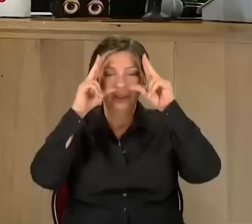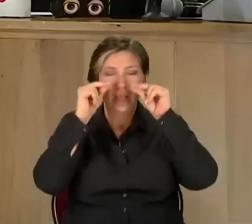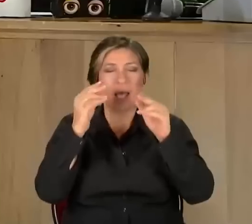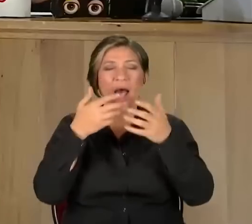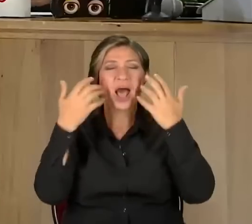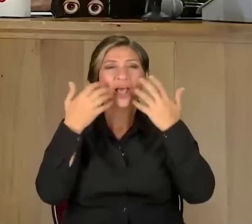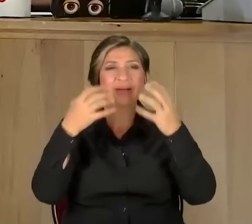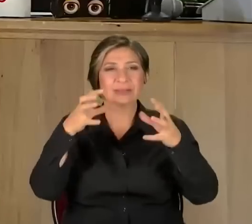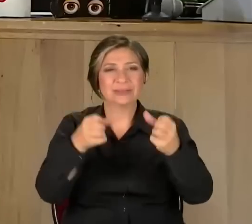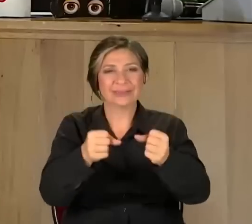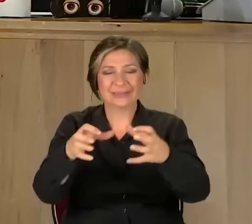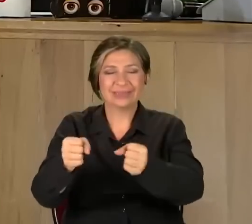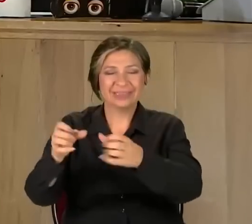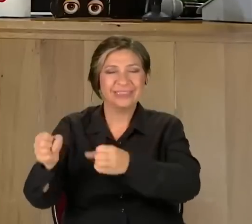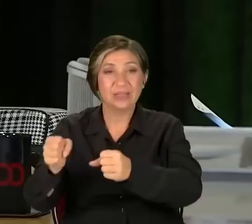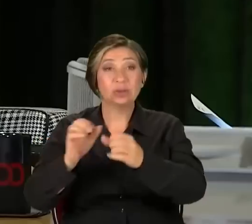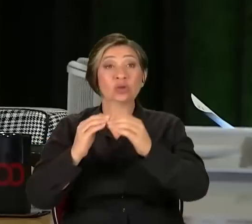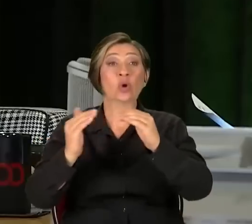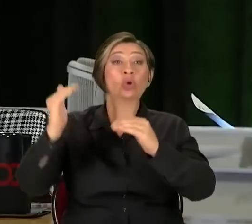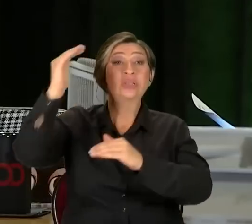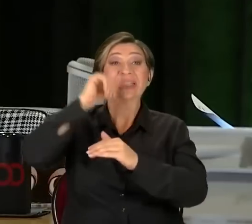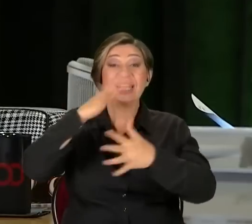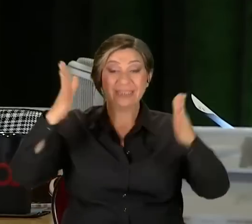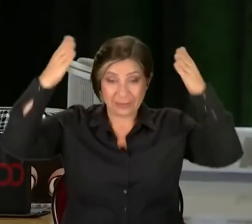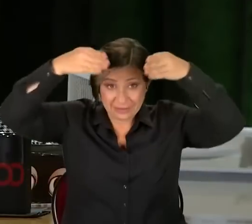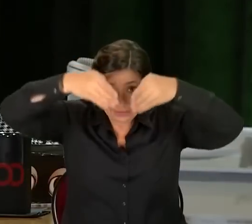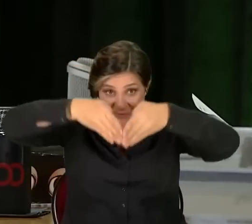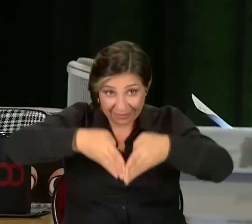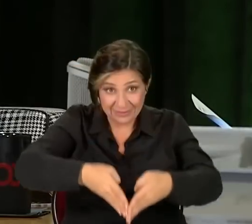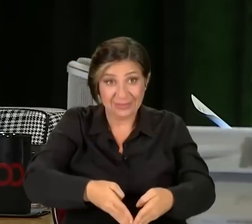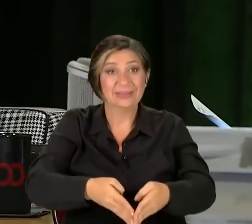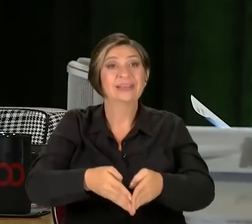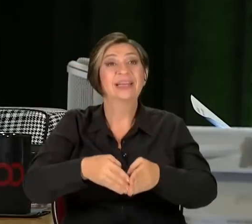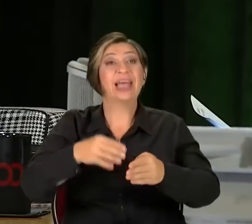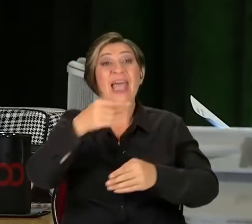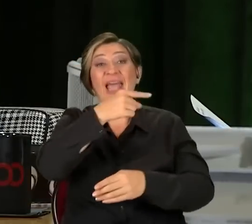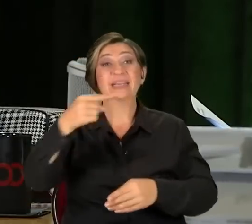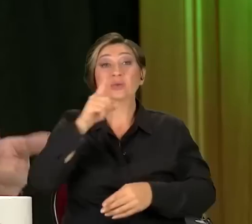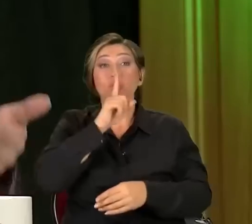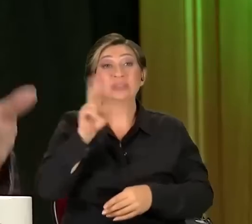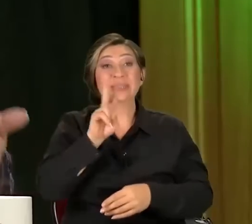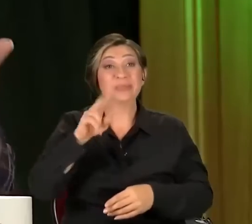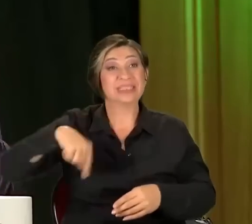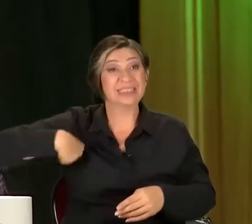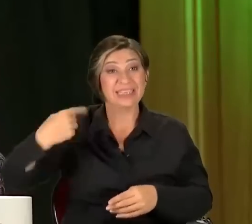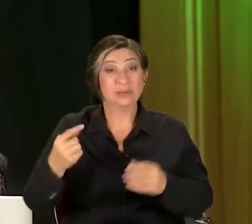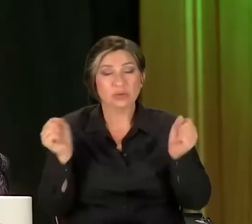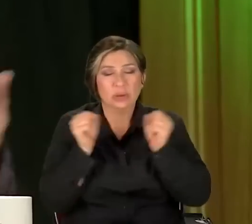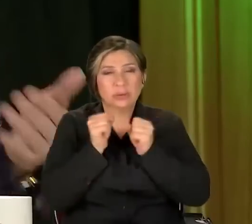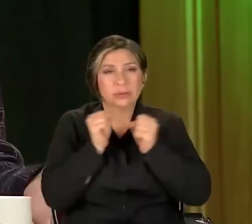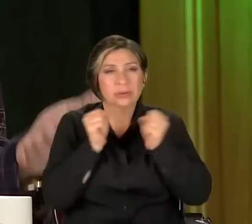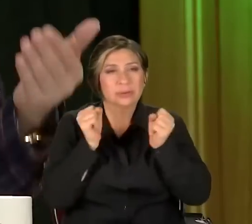tahmin etme challenge. Çok yüksekten denize atlama challenge. Eksi 120 derecede soğuktan